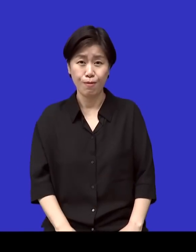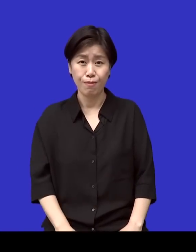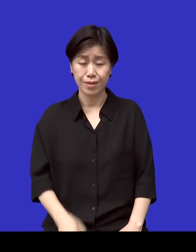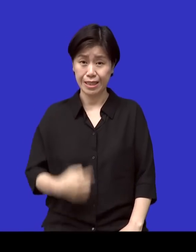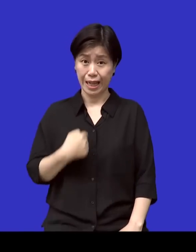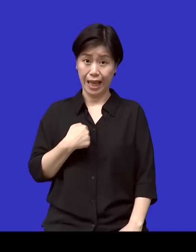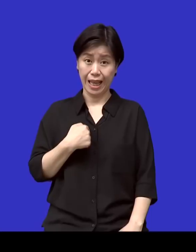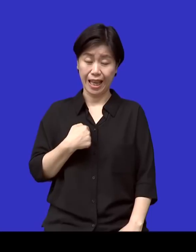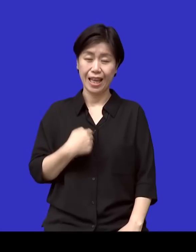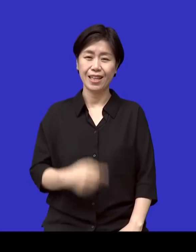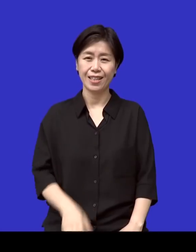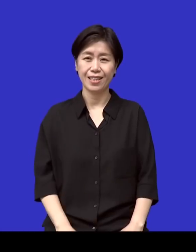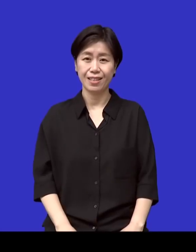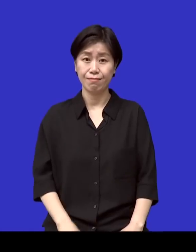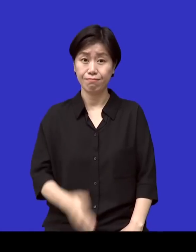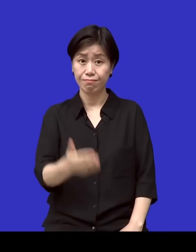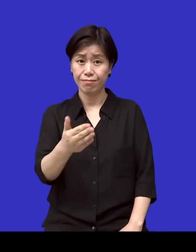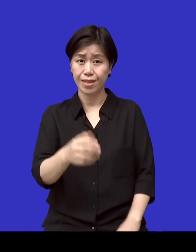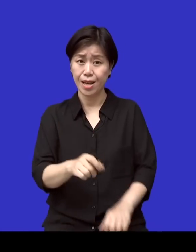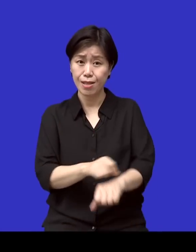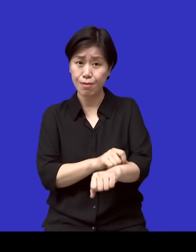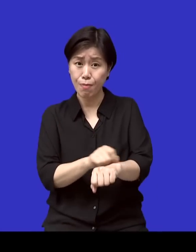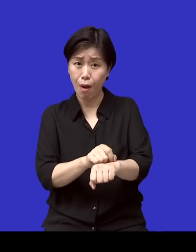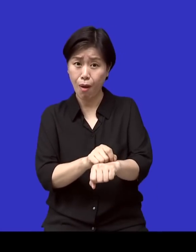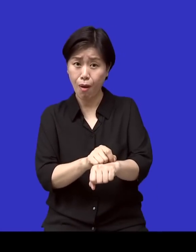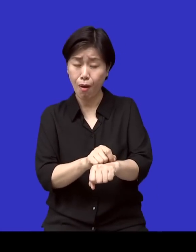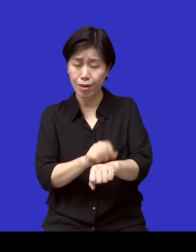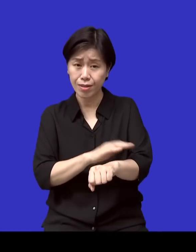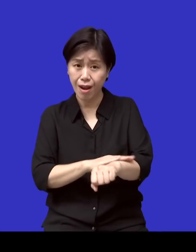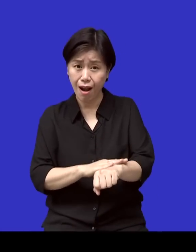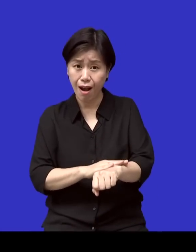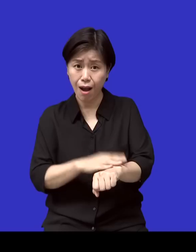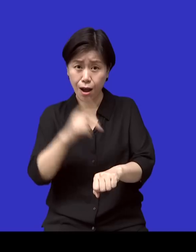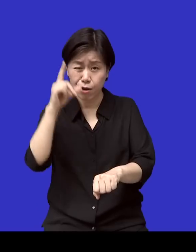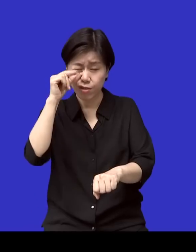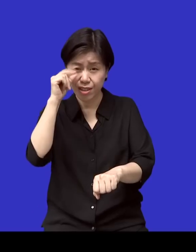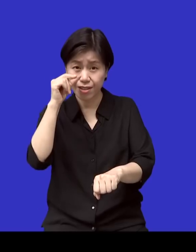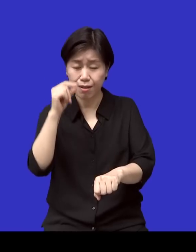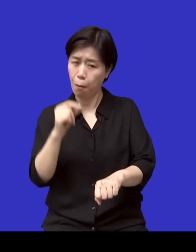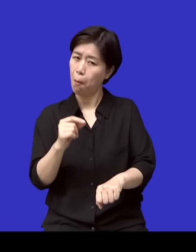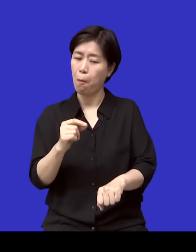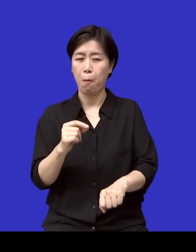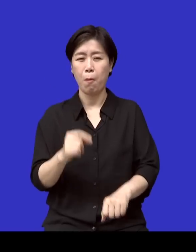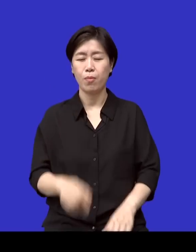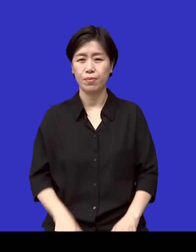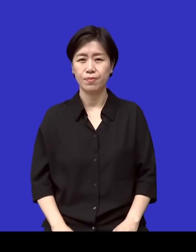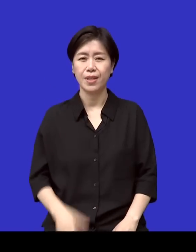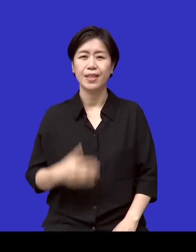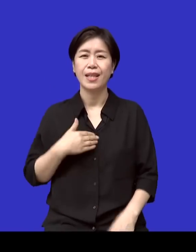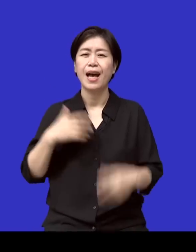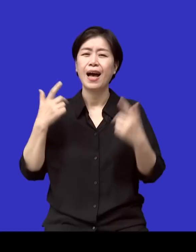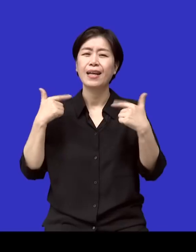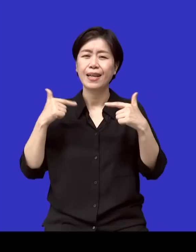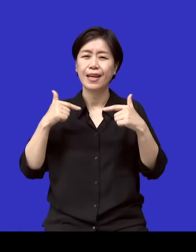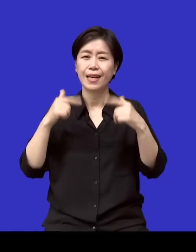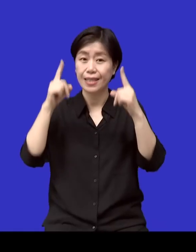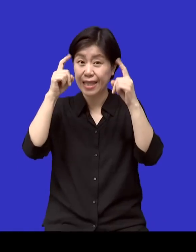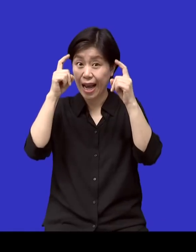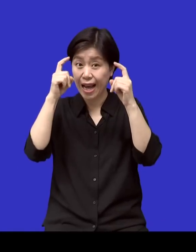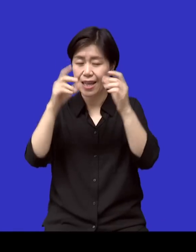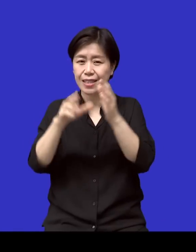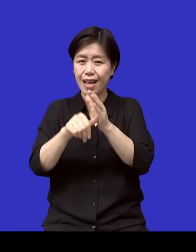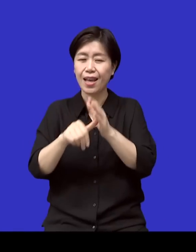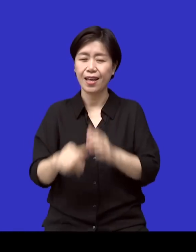아니 특기가 윙크인 분은 처음 봤어요. 아니, 그건 아닌데 네네. 이제 제가 사진 찍을 때마다 항상 윙크를 하는데 예,